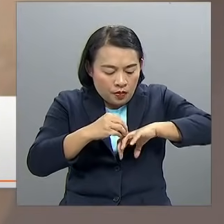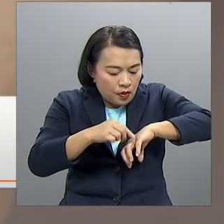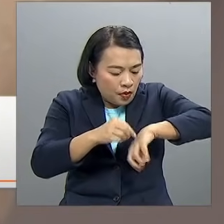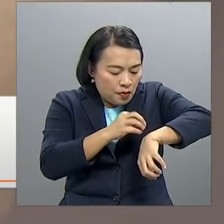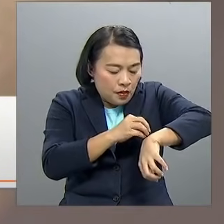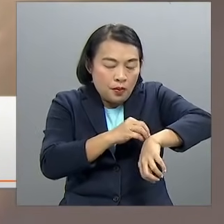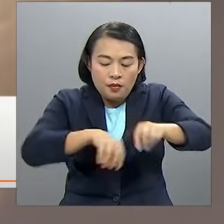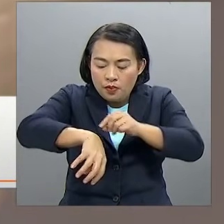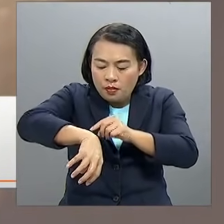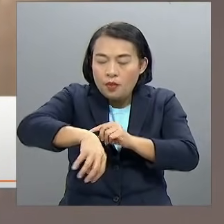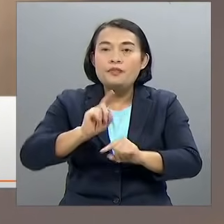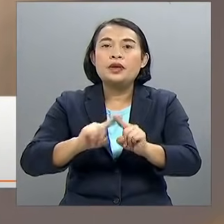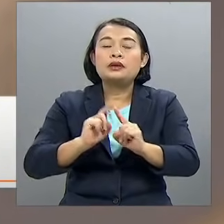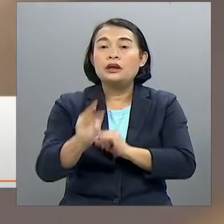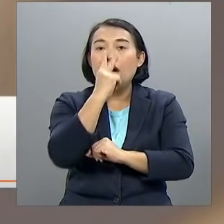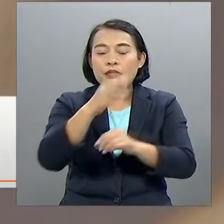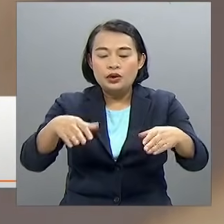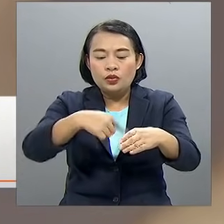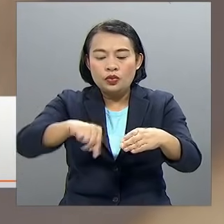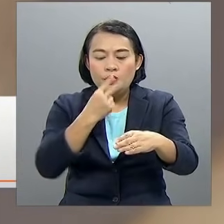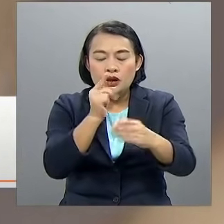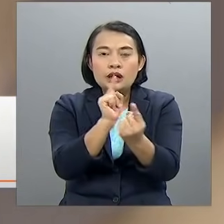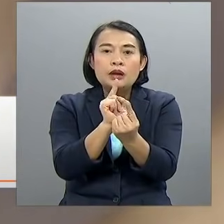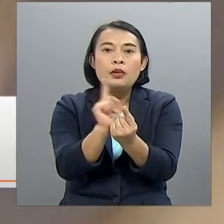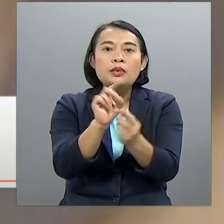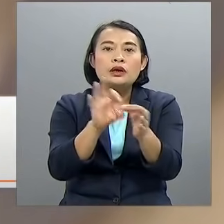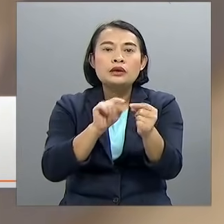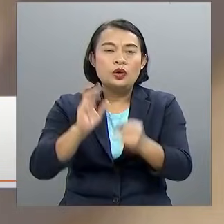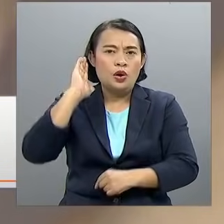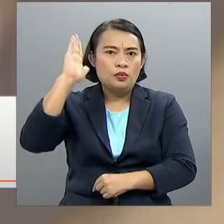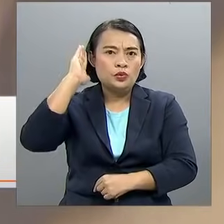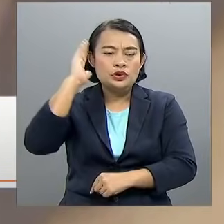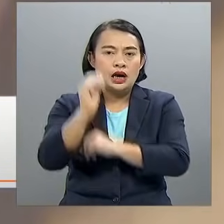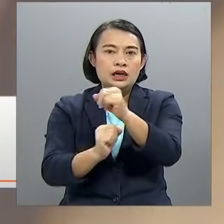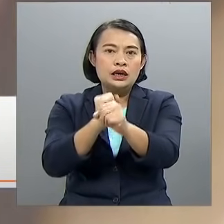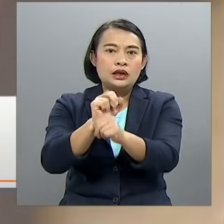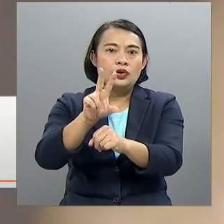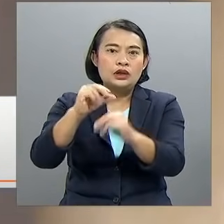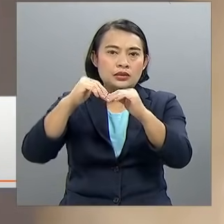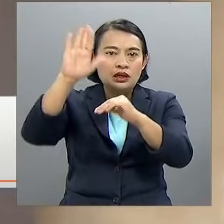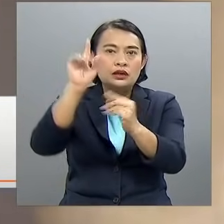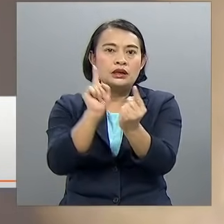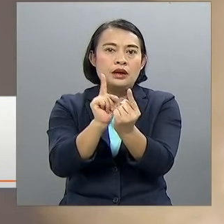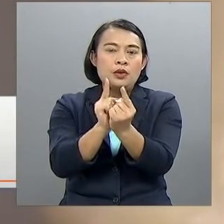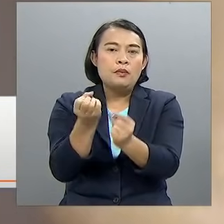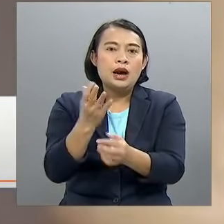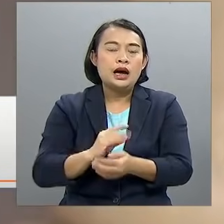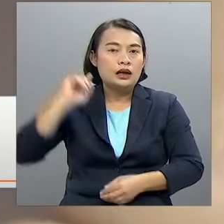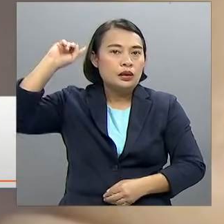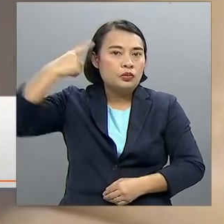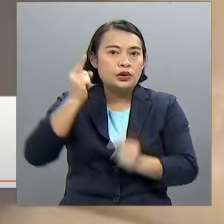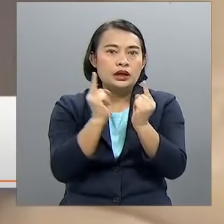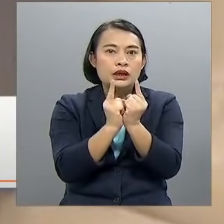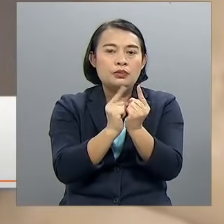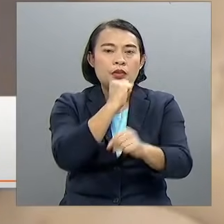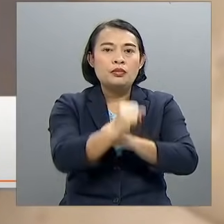ในกลุ่มไหนอย่างไรได้บ้างนะครับส่วนใหญ่จะพบในเพศชายอายุ 30ปีขึ้นไปส่วนเพศหญิงจะพบในช่วงวัยหลัง